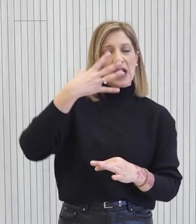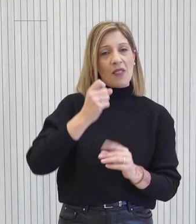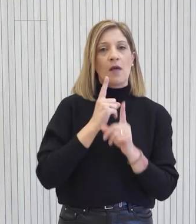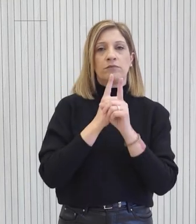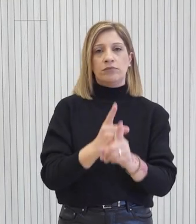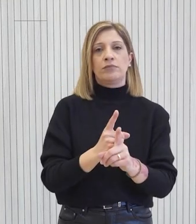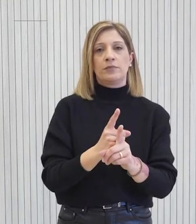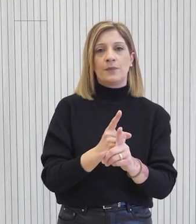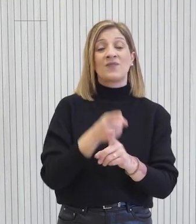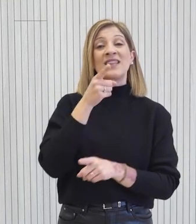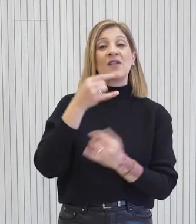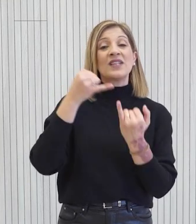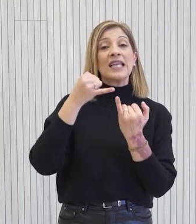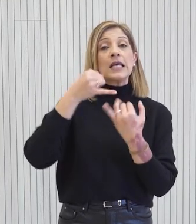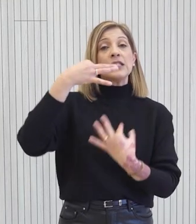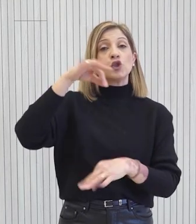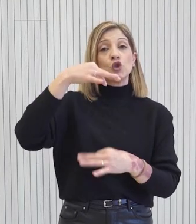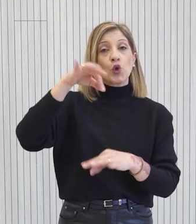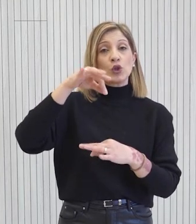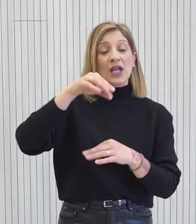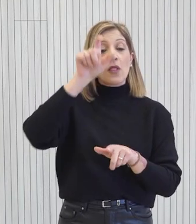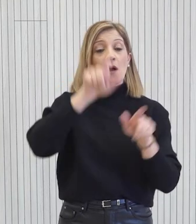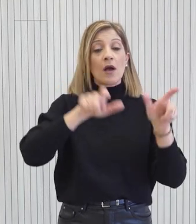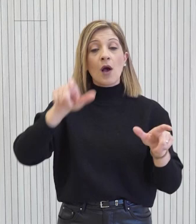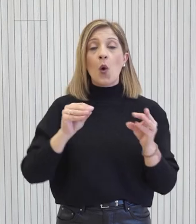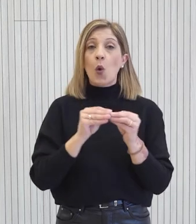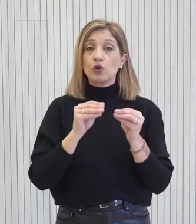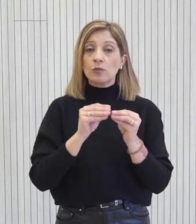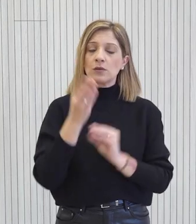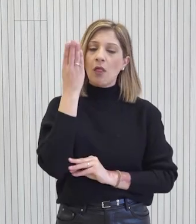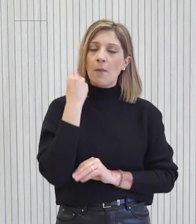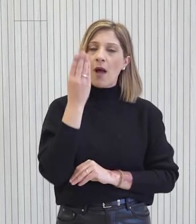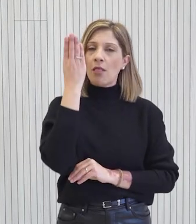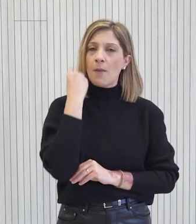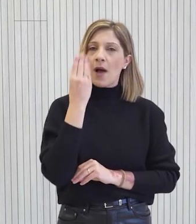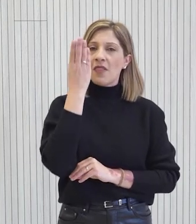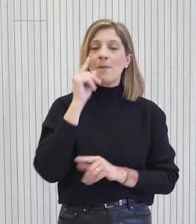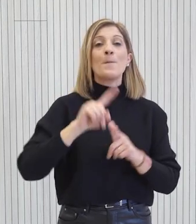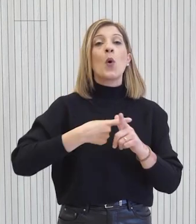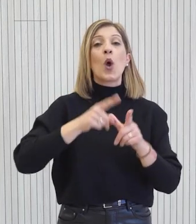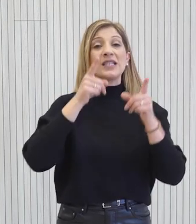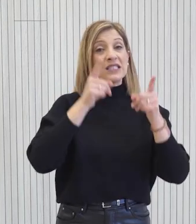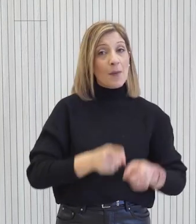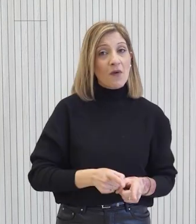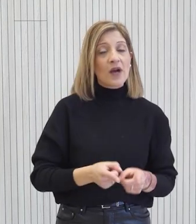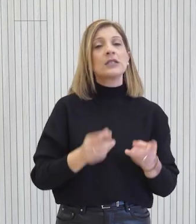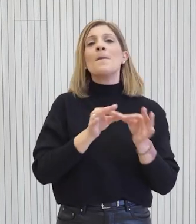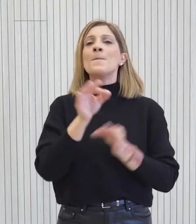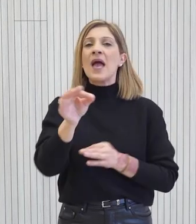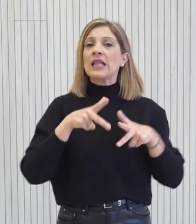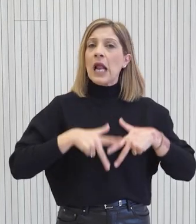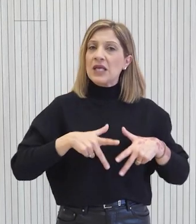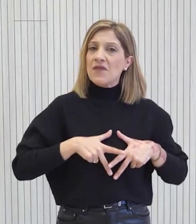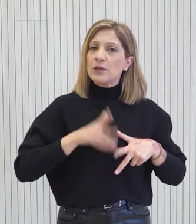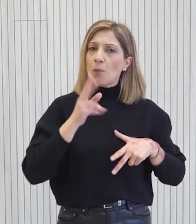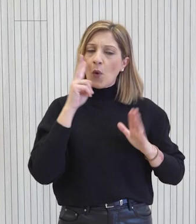διακυβέρνηση.gov.cy. Μέσω της ιστοσελίδας αυτής, οι πολίτες θα έχουν τη δυνατότητα να ενημερώνονται για τις πολιτικές αποφάσεις και τα μέτρα που λαμβάνει η κυβέρνηση.